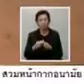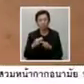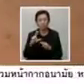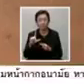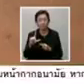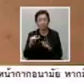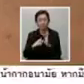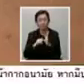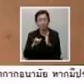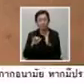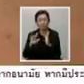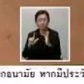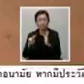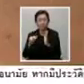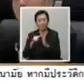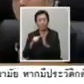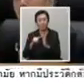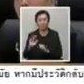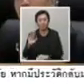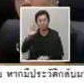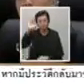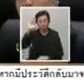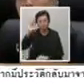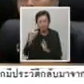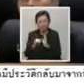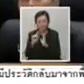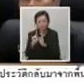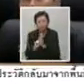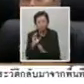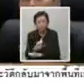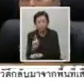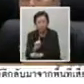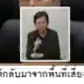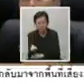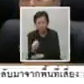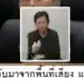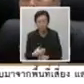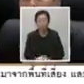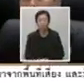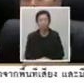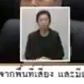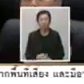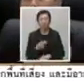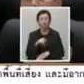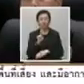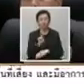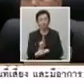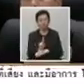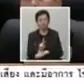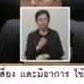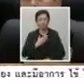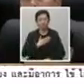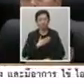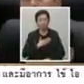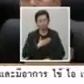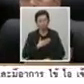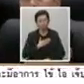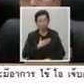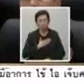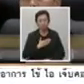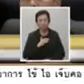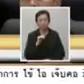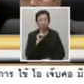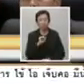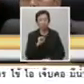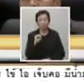ประท้วงครับเชิญครับประท้วงผิดข้อบังคับข้อไหนครับ ครับเรียนท่านประธานที่เคารพกับผมชัยชนะเดโช